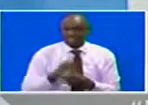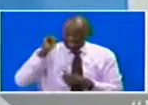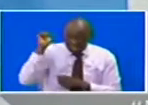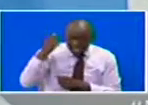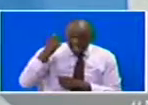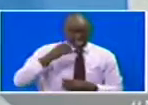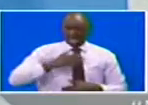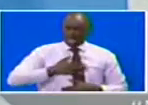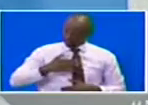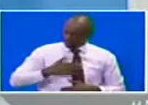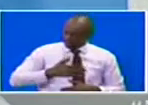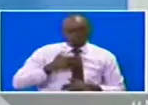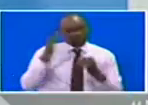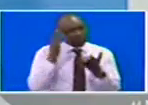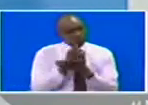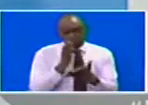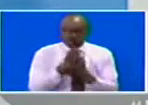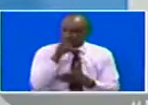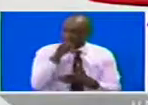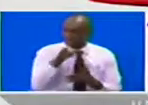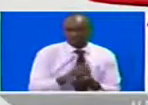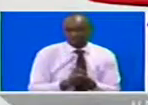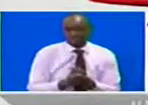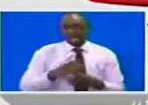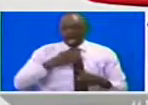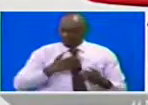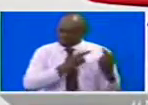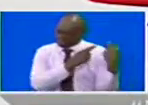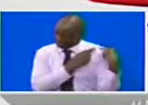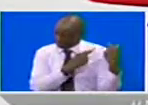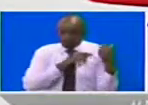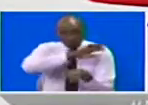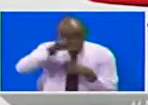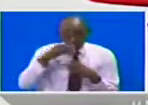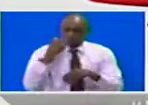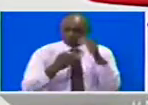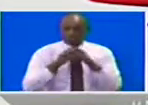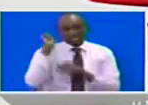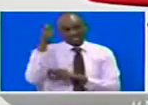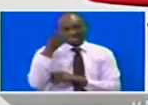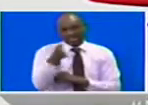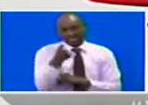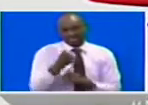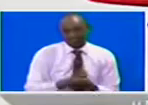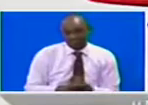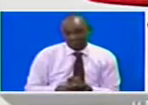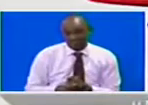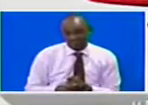Kenya ni yetu, ni jukumu letu sote kujenga Kenya.